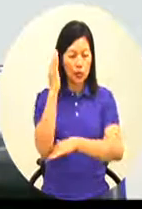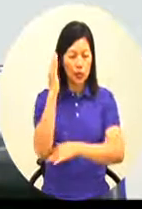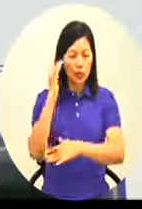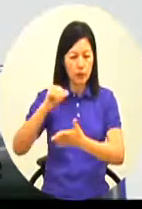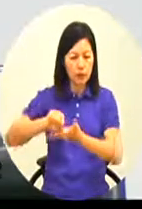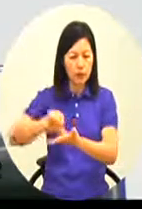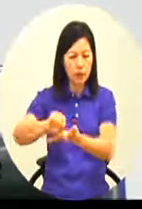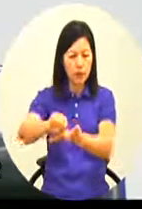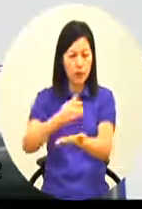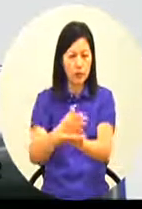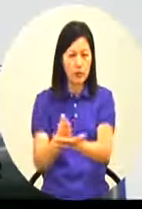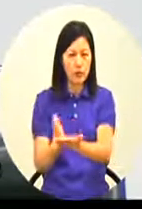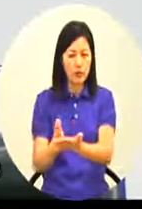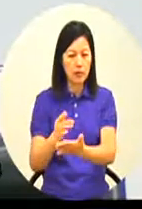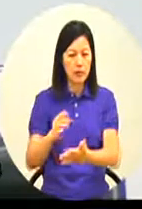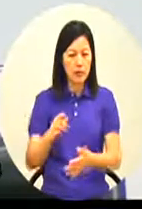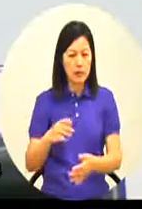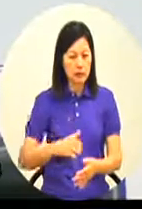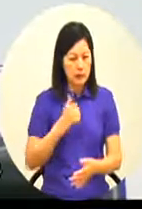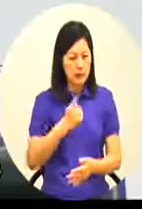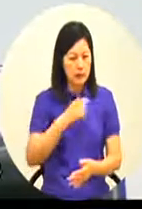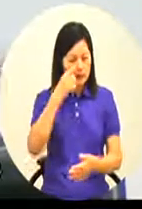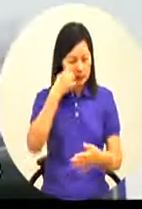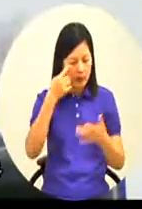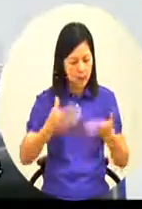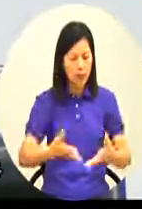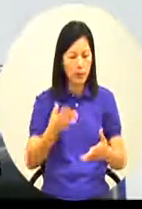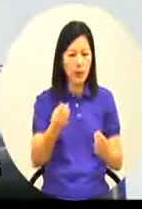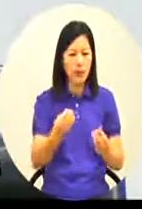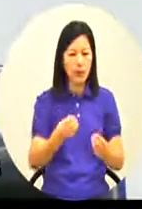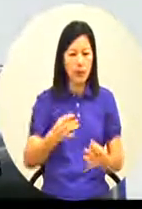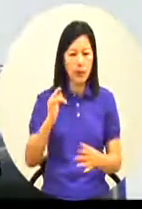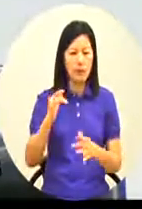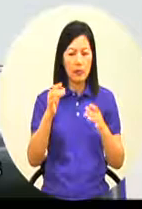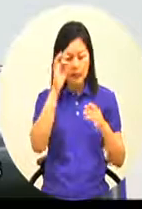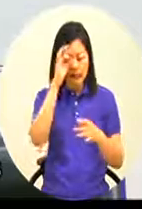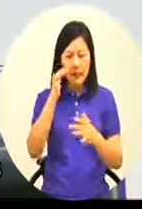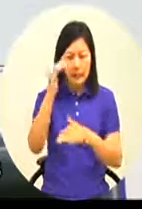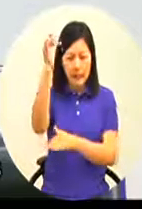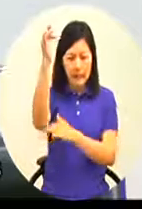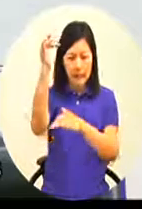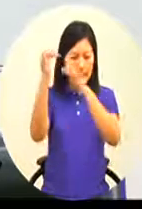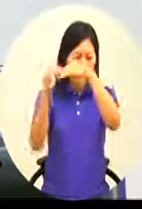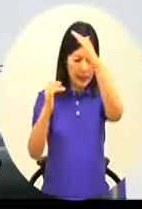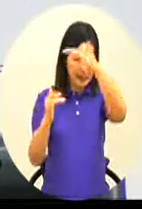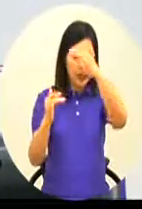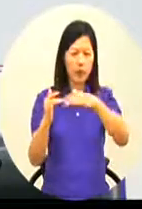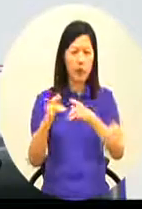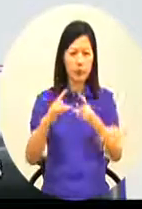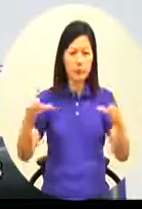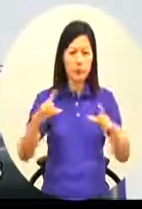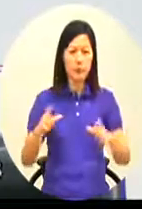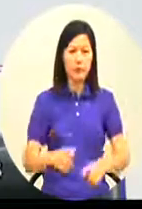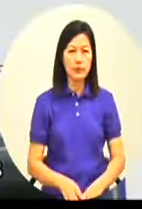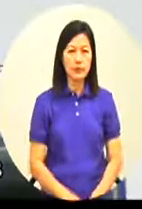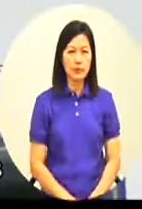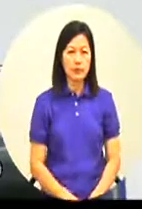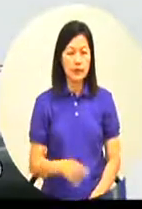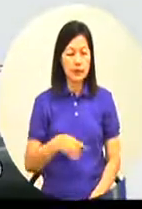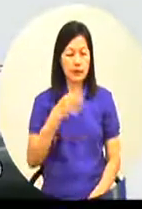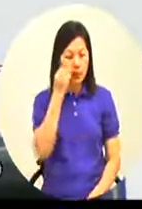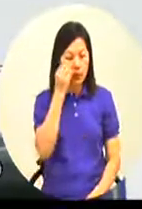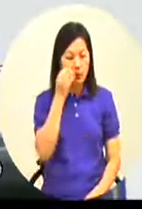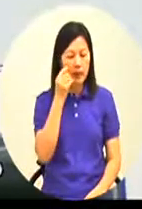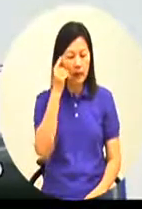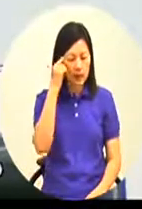种，他其实没有那么重视，他只是要看你高又大。那渐渐的，这整个公务部门的观念的进